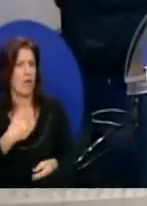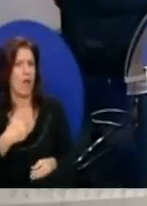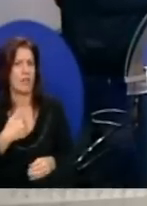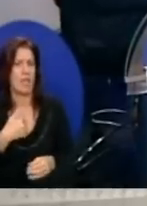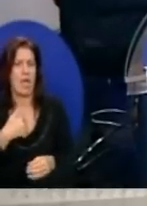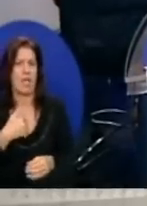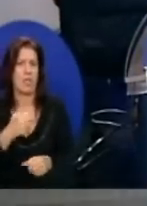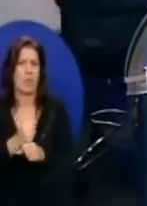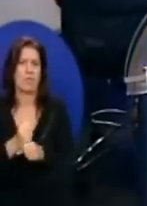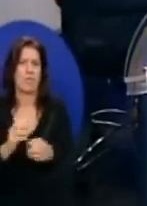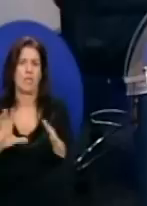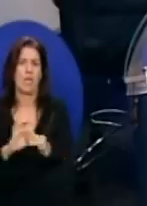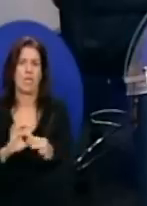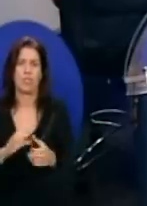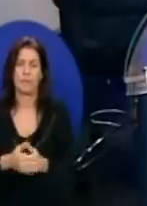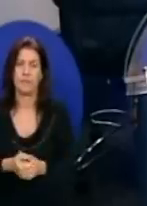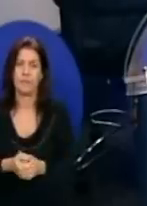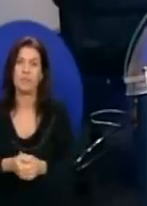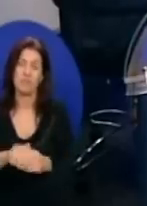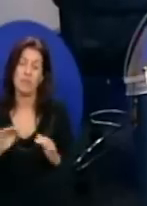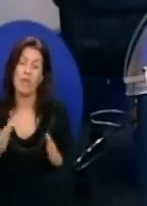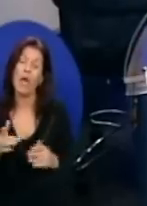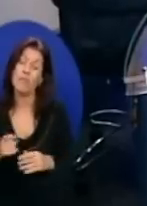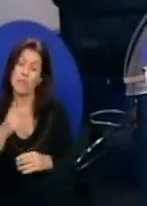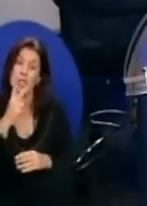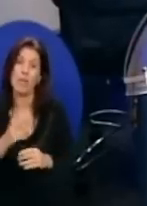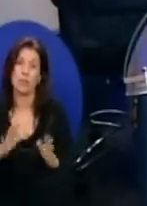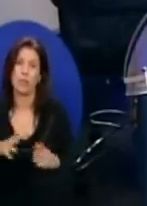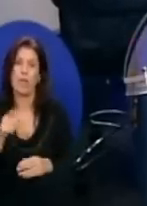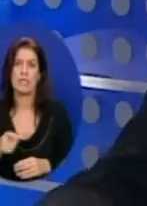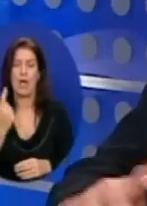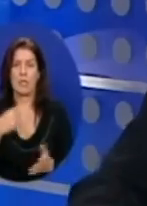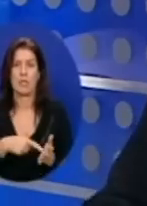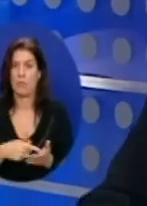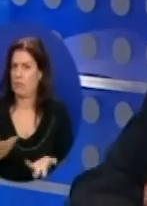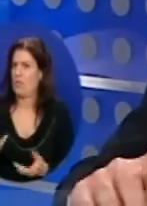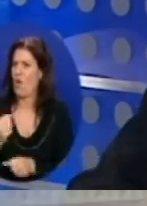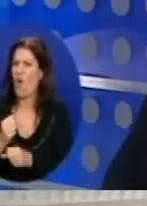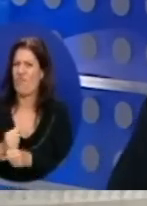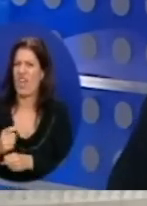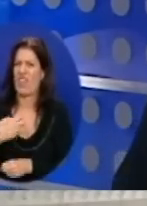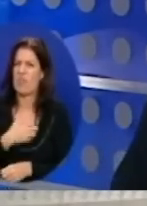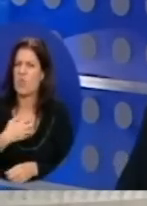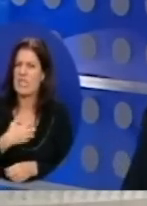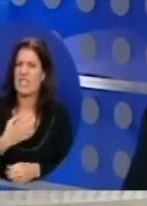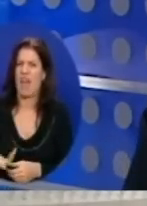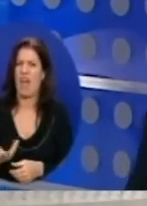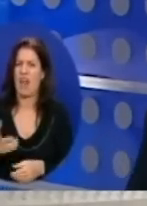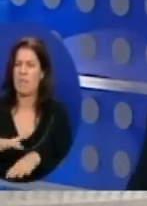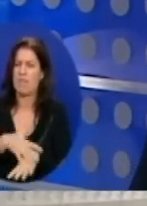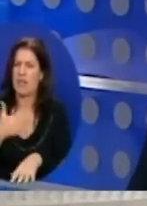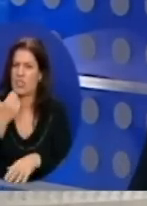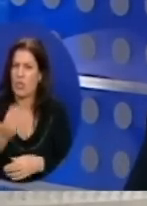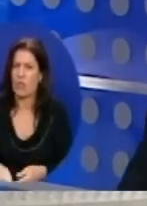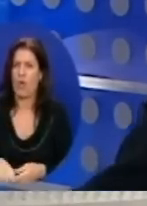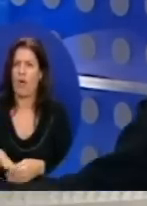אבל נכון, סביר להניח שזו אחת הסיבות. עובד מתוסכל שצועקים נכון. עליו, שרע לו, שהוא נכון. משלמים לו משכורת גרועה, מן הסתם,